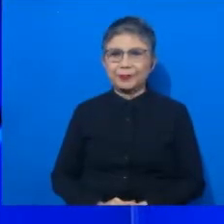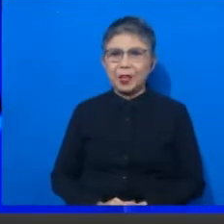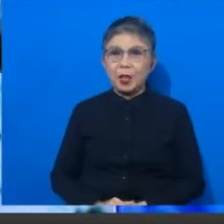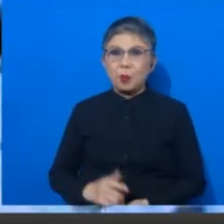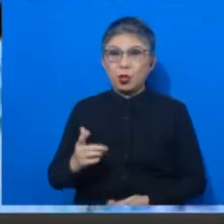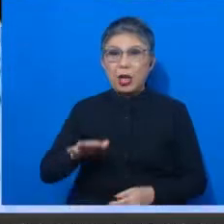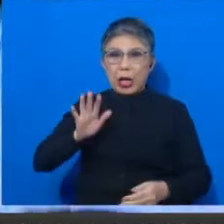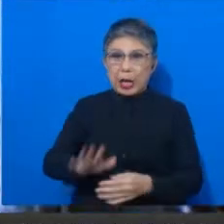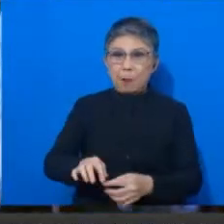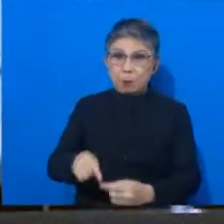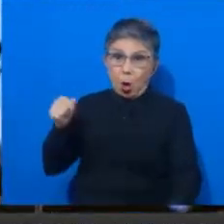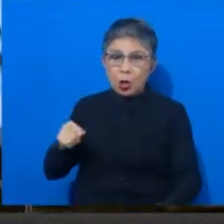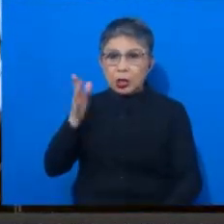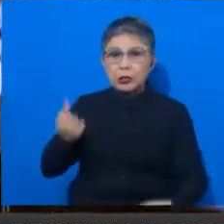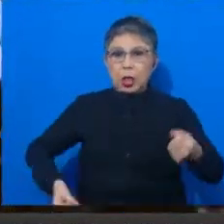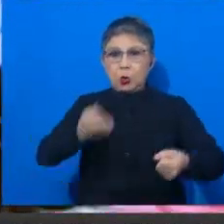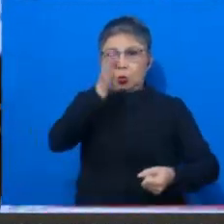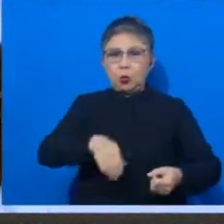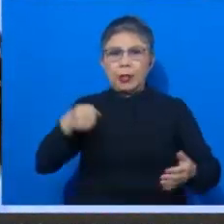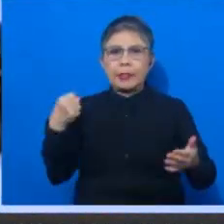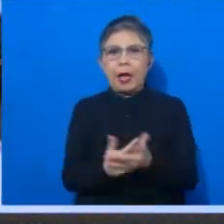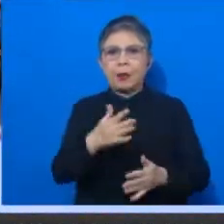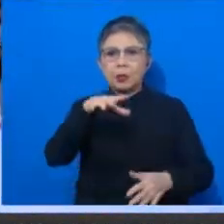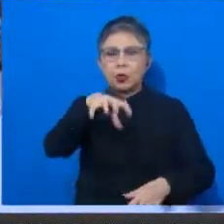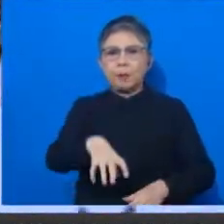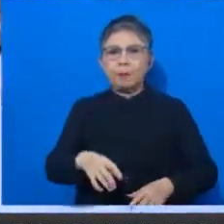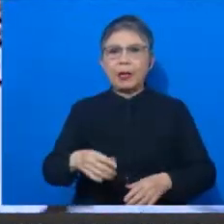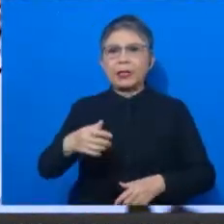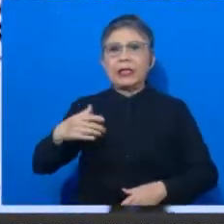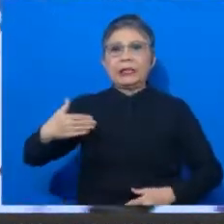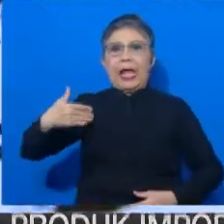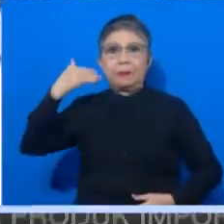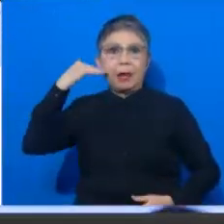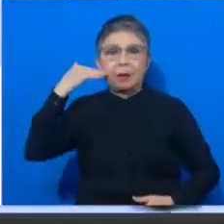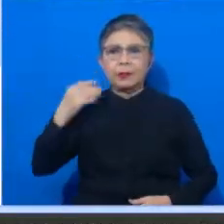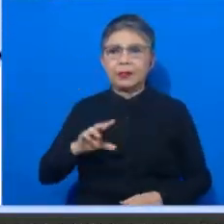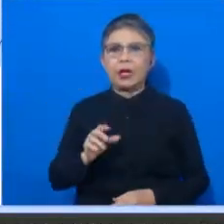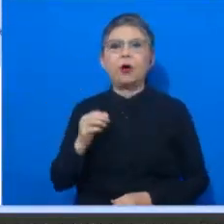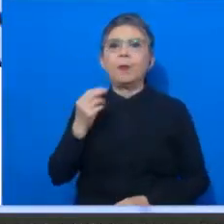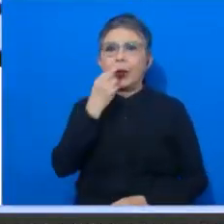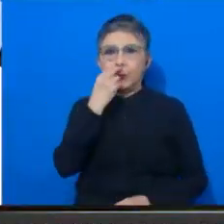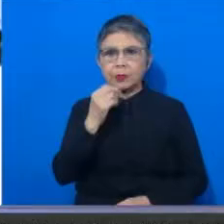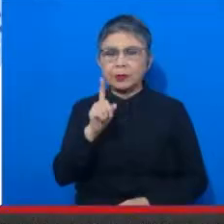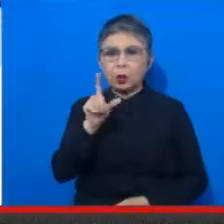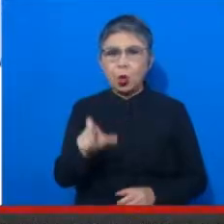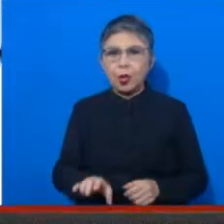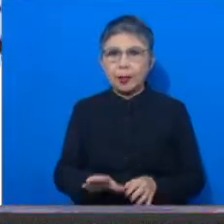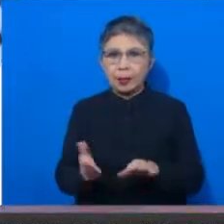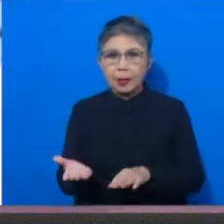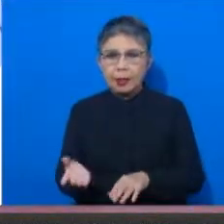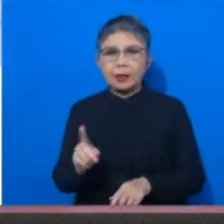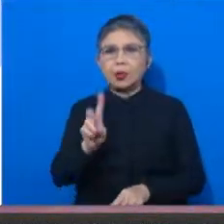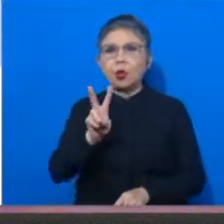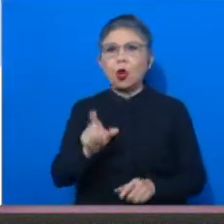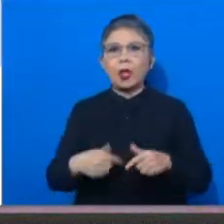Diduga remblong, sebuah truk menabrak pos satpam di rumah makan cepat saji di Jalan Setiabudi, Bandung, Jawa Barat. Satu orang tewas dan dua lainnya